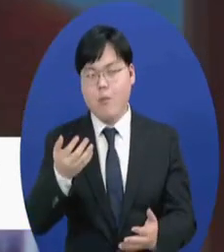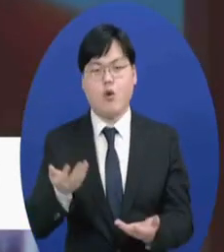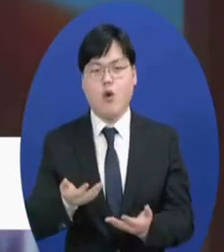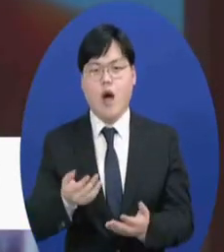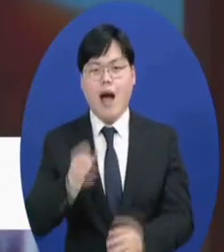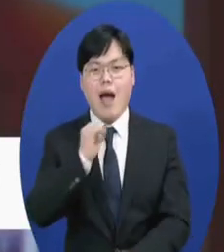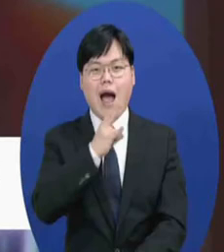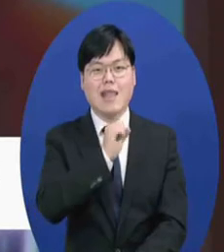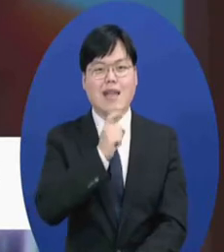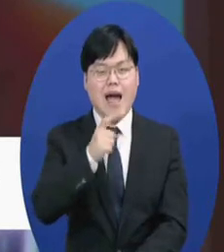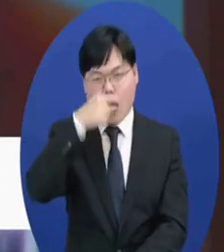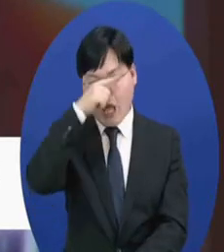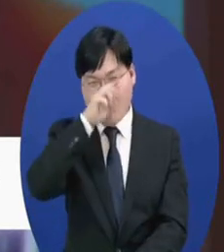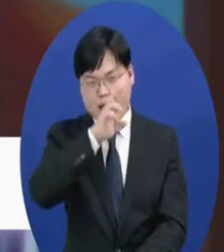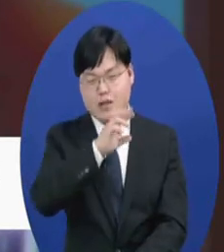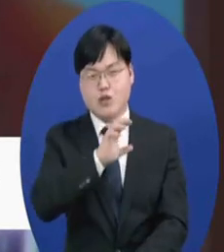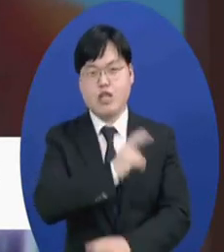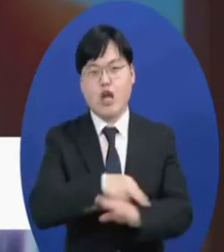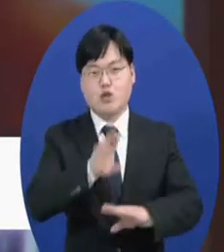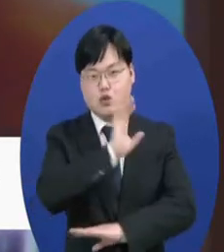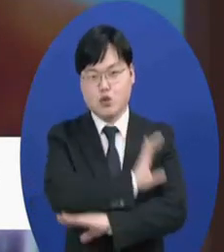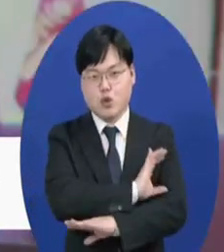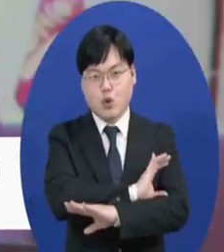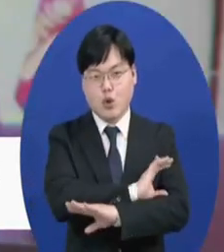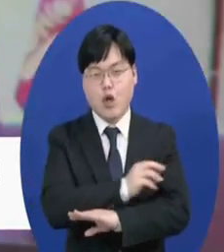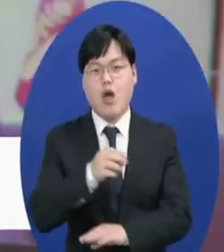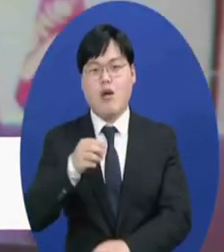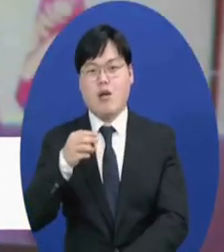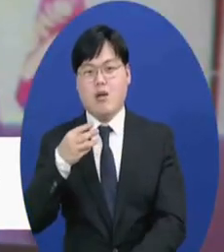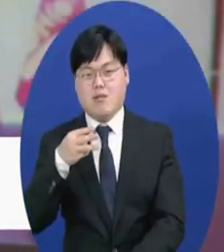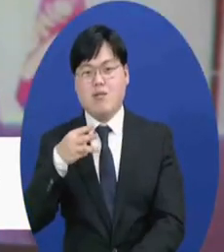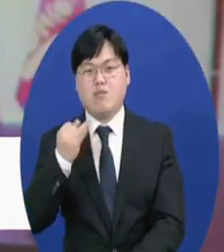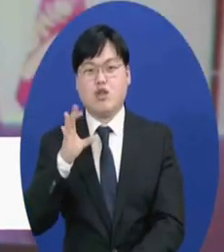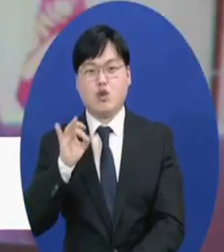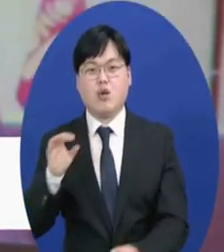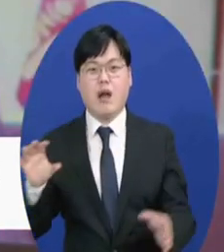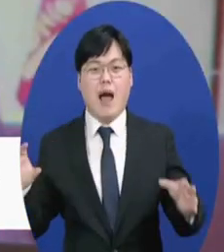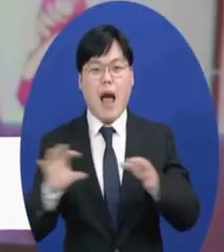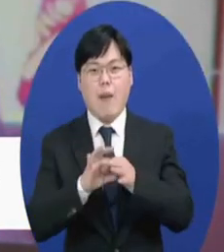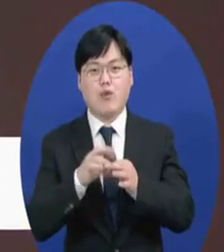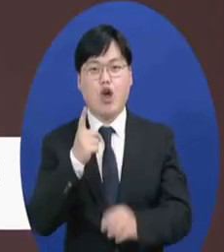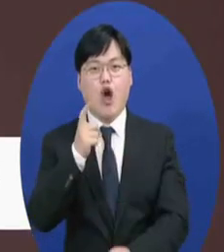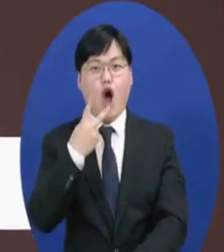яамны зүгээс анагаахын шинжлэх ухааны үндэсний их сургуулийг Миссуригийн их сургуультай холбож хос